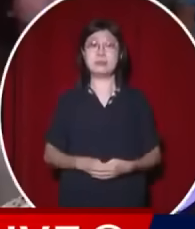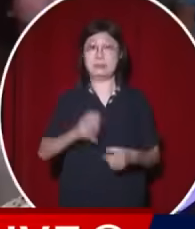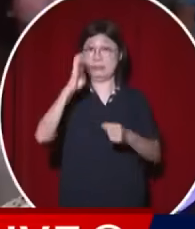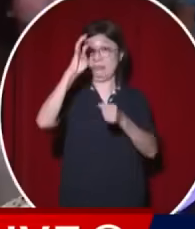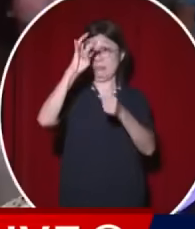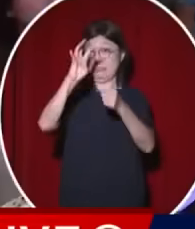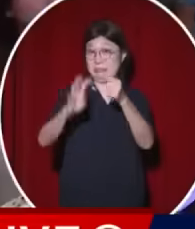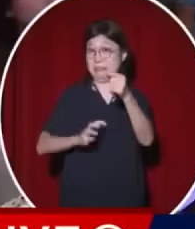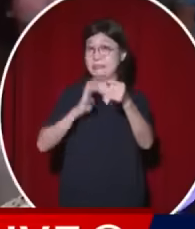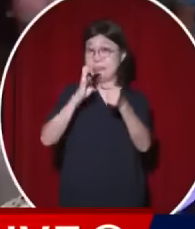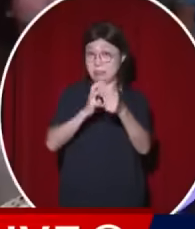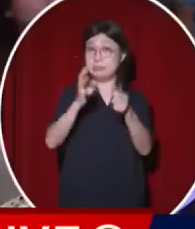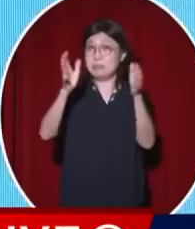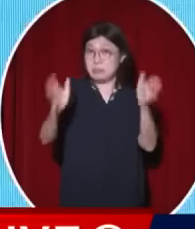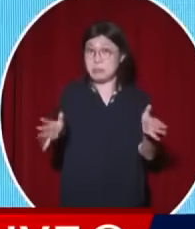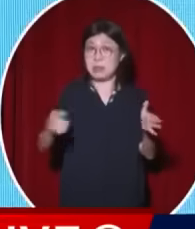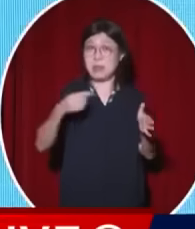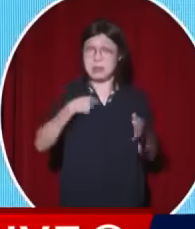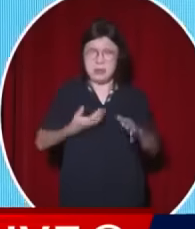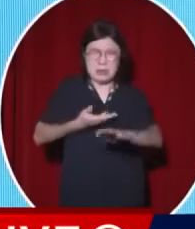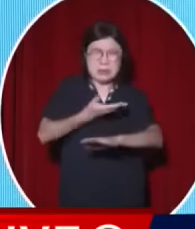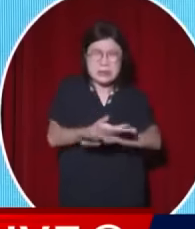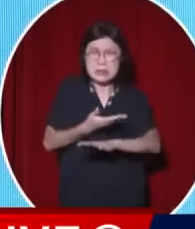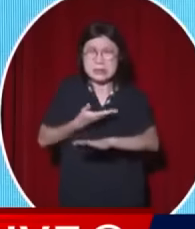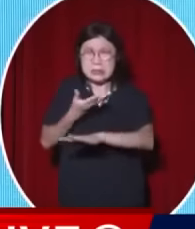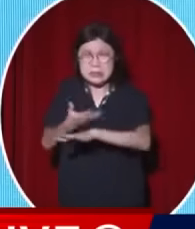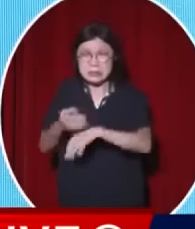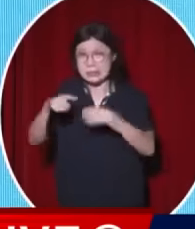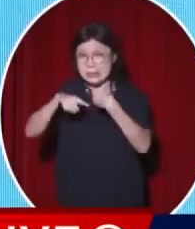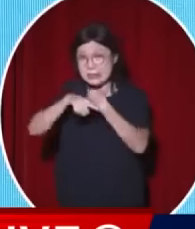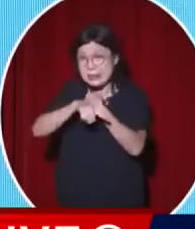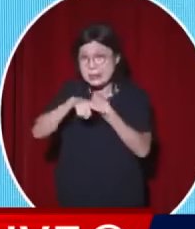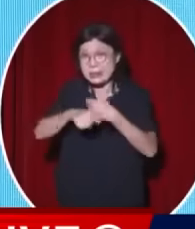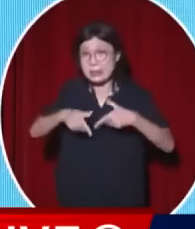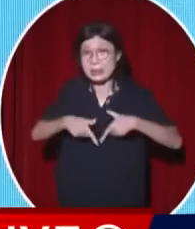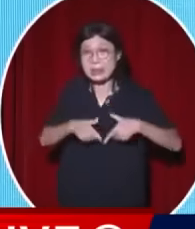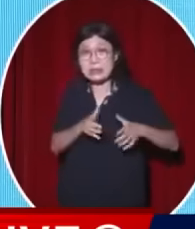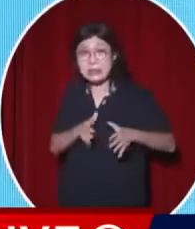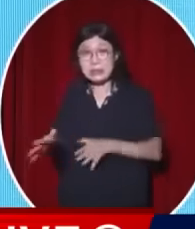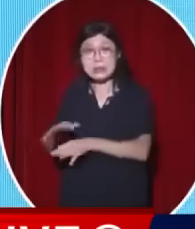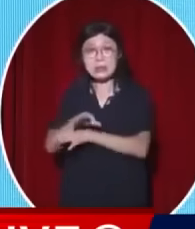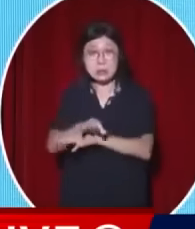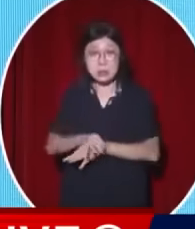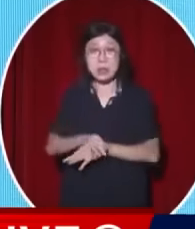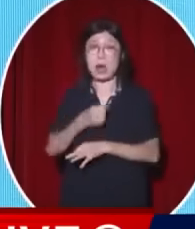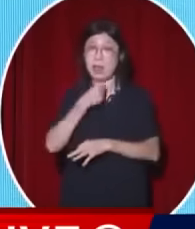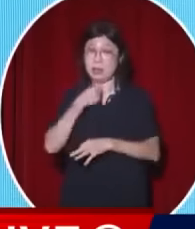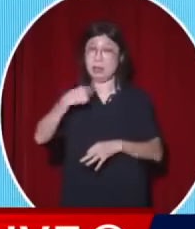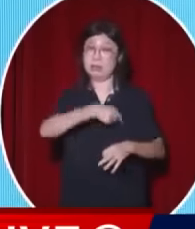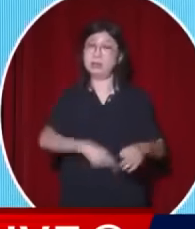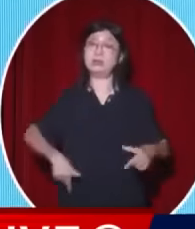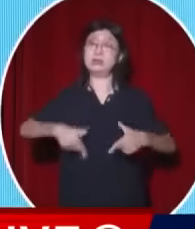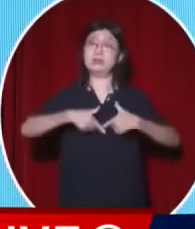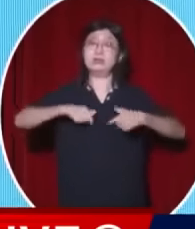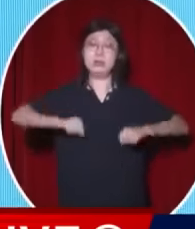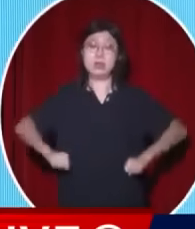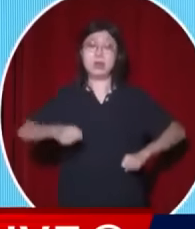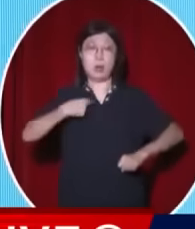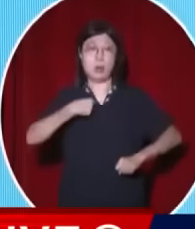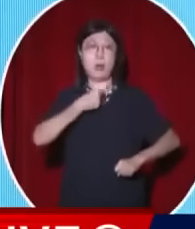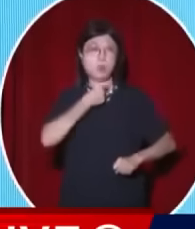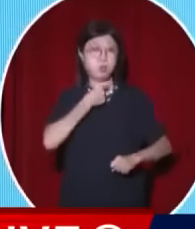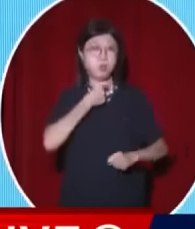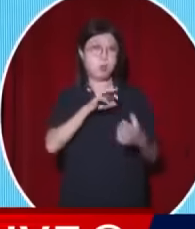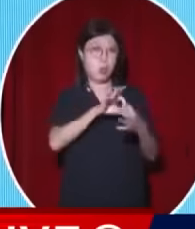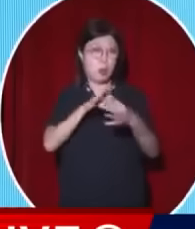40年来，我投入大量的心血在研究心理学。我知道，为了身心健康，我必须要关心台湾的经